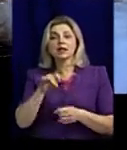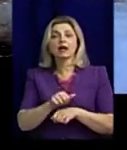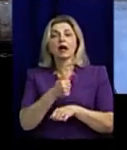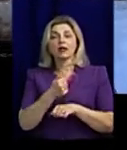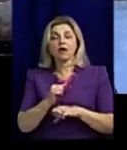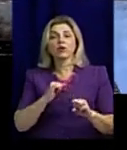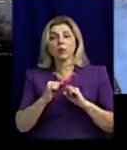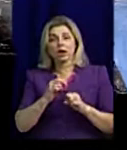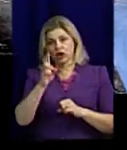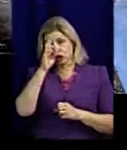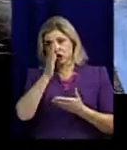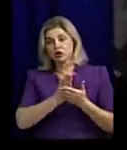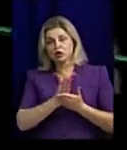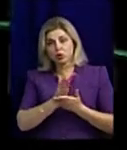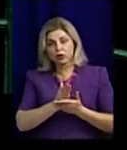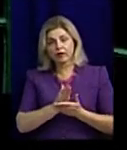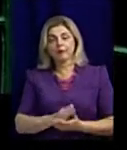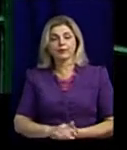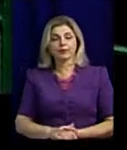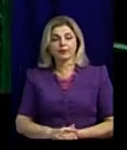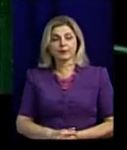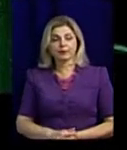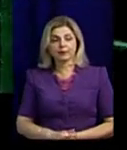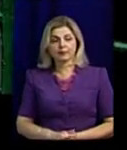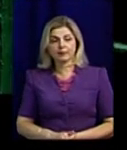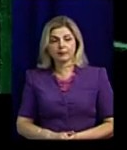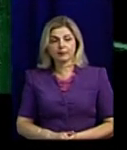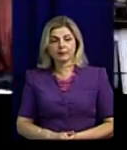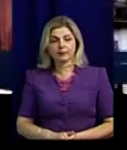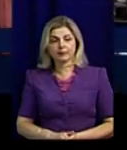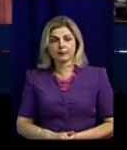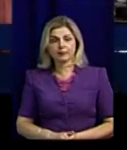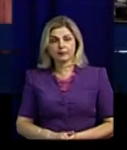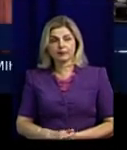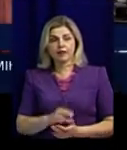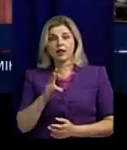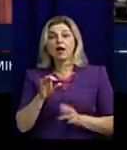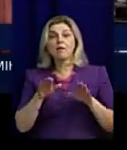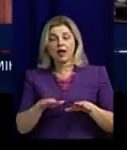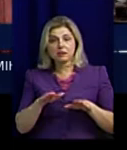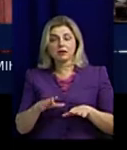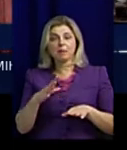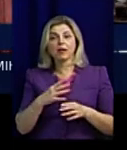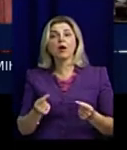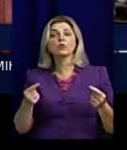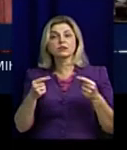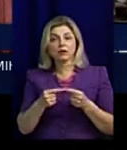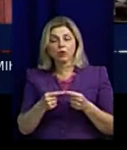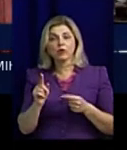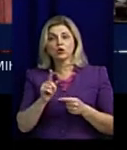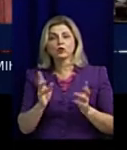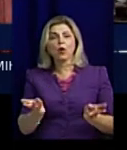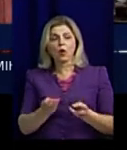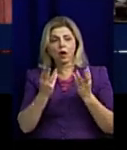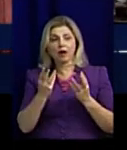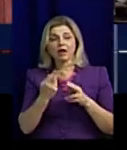управління Державної служби з надзвичайних ситуацій України у Миколаївській області. По прибуттю було встановлено, що горить